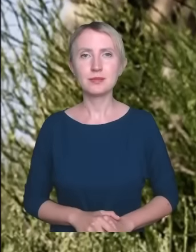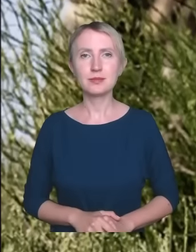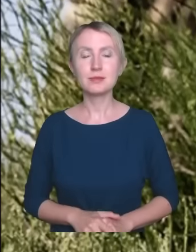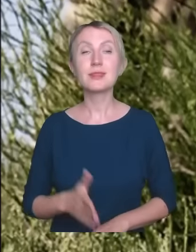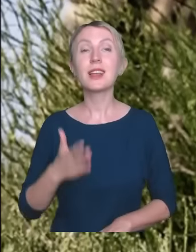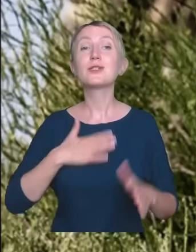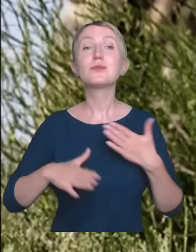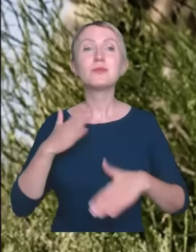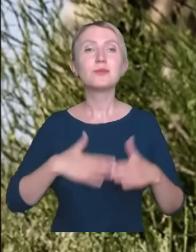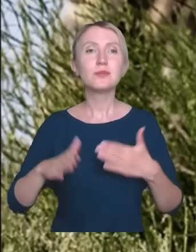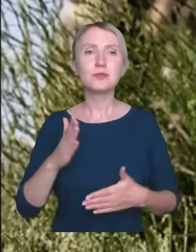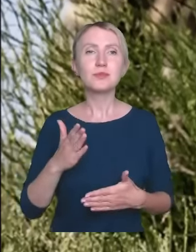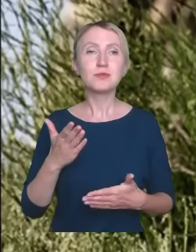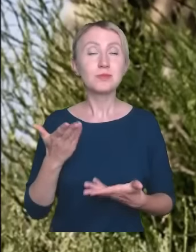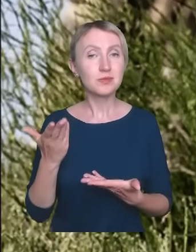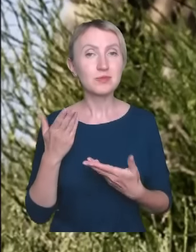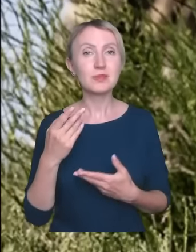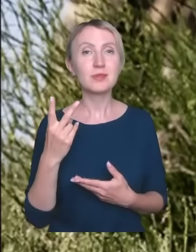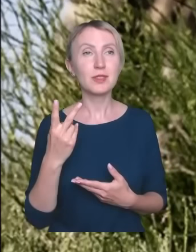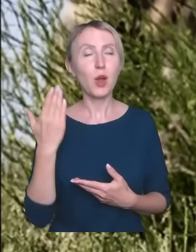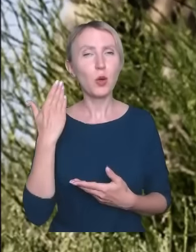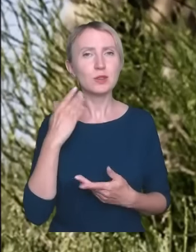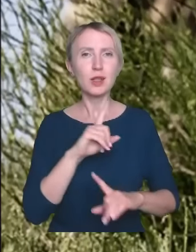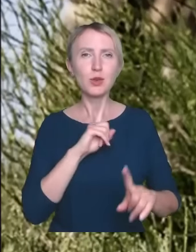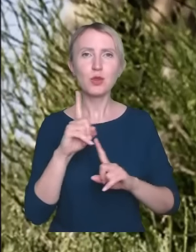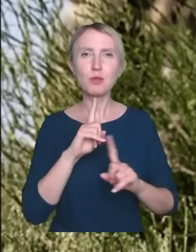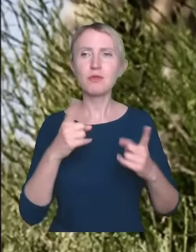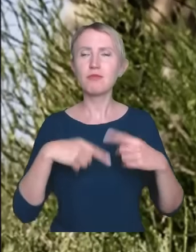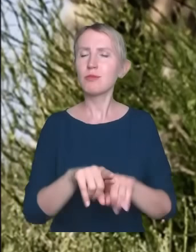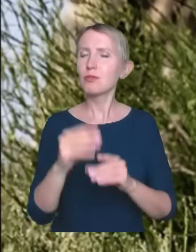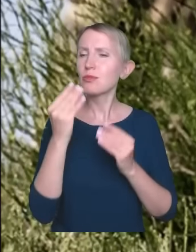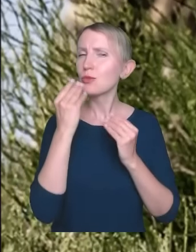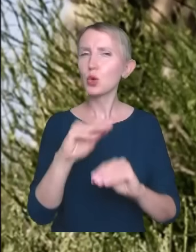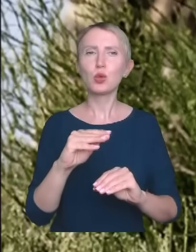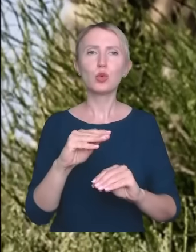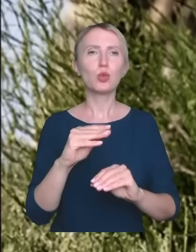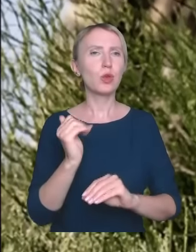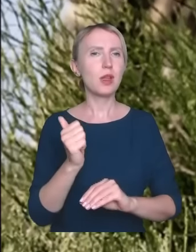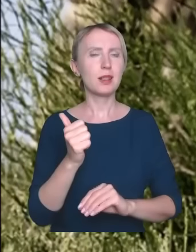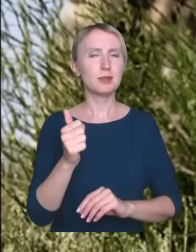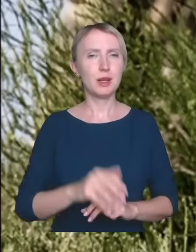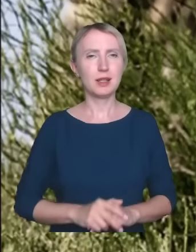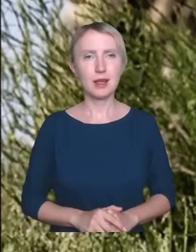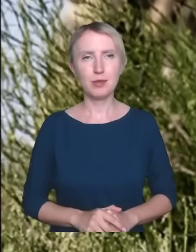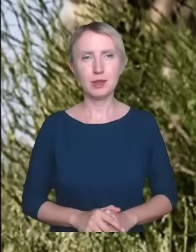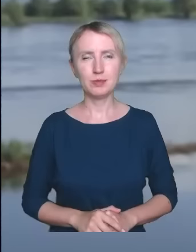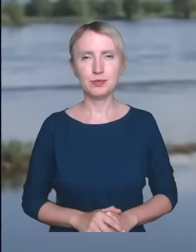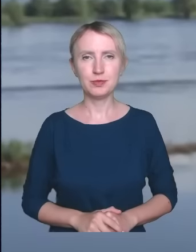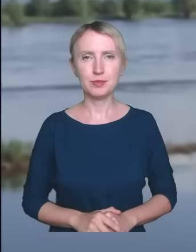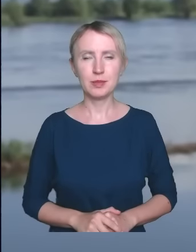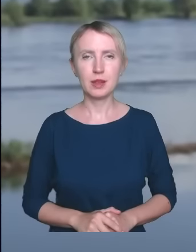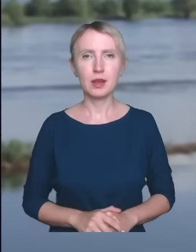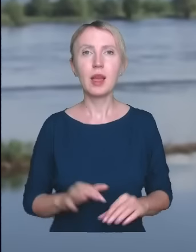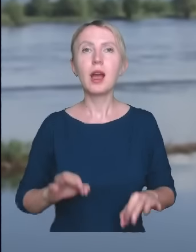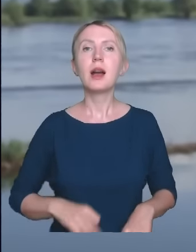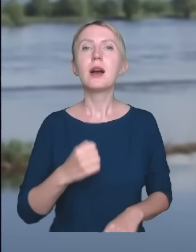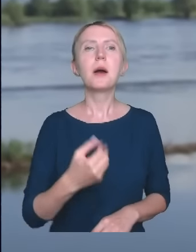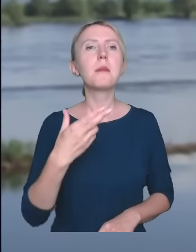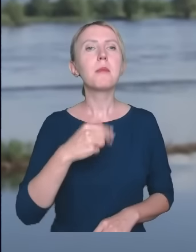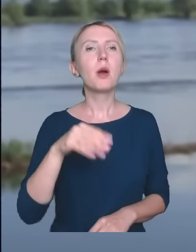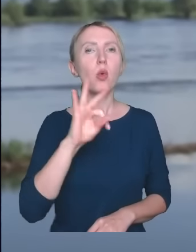że dwie ostatnie rozmowy przeprowadzam z najlepszymi możliwymi ekspertami. Jest w studiu pani poseł